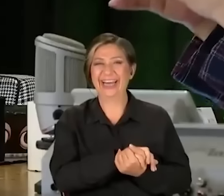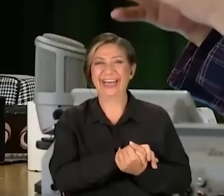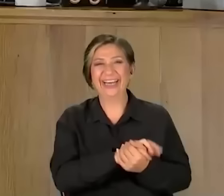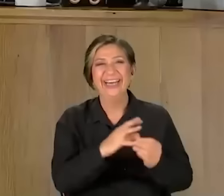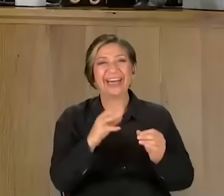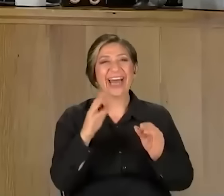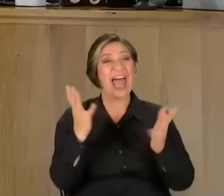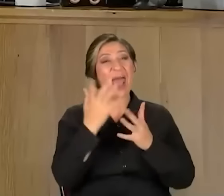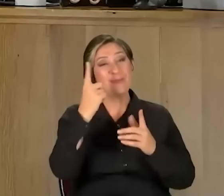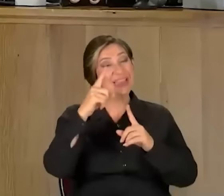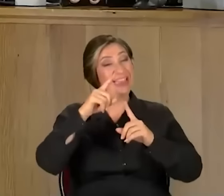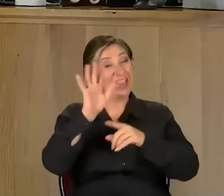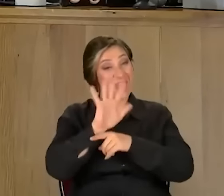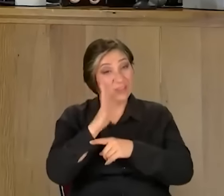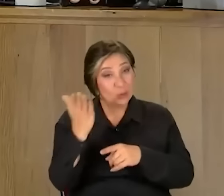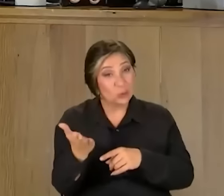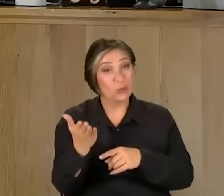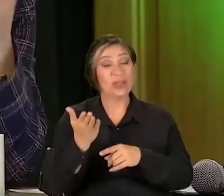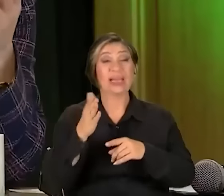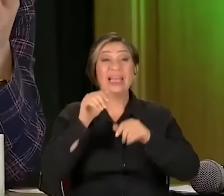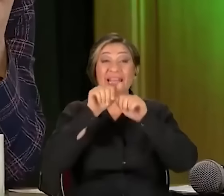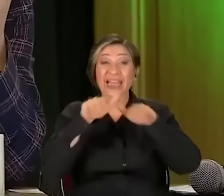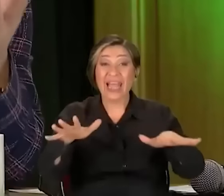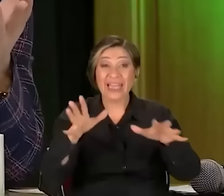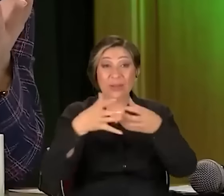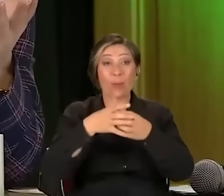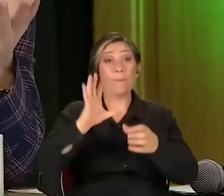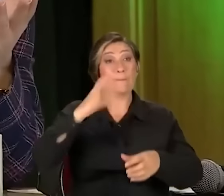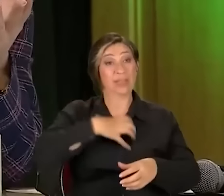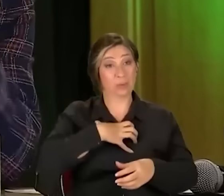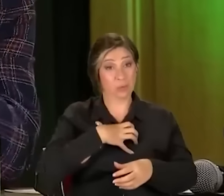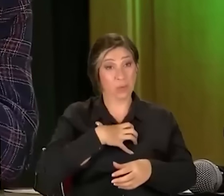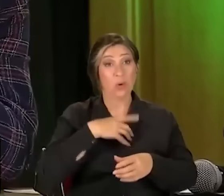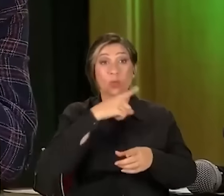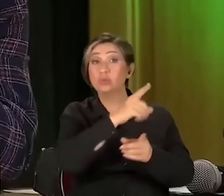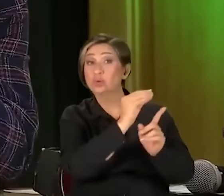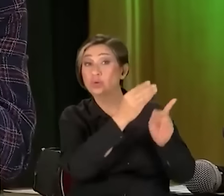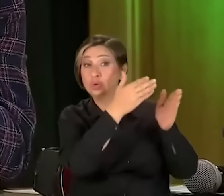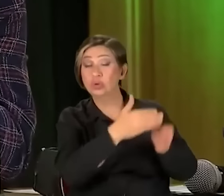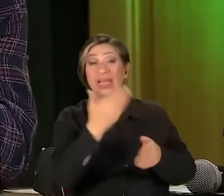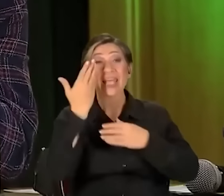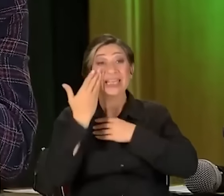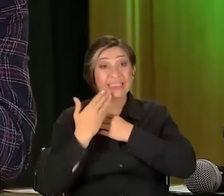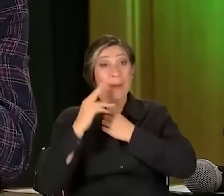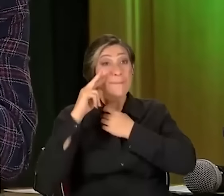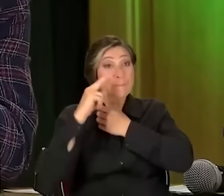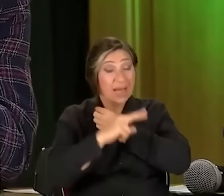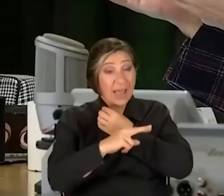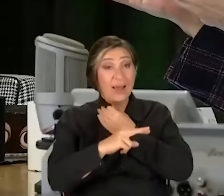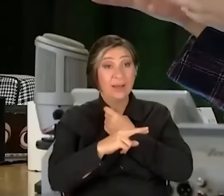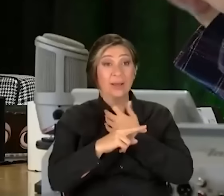yani herhangi bir kanalın ya da yayın grubunun patronu bu çocuğun izlenmelerine